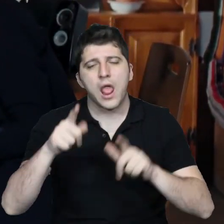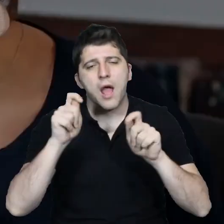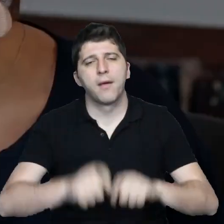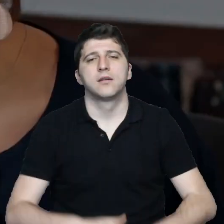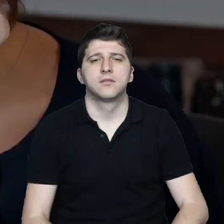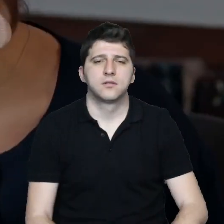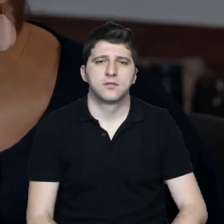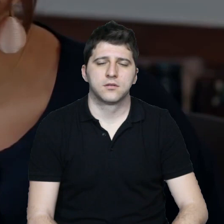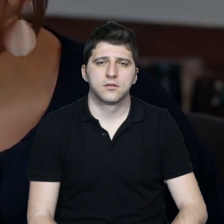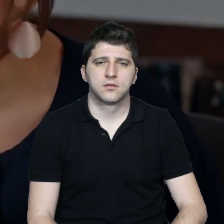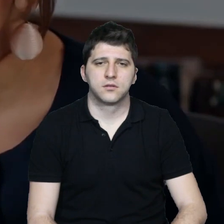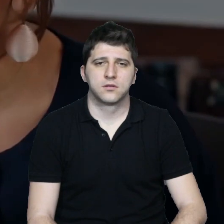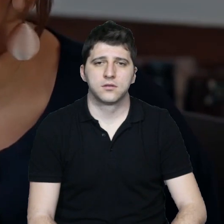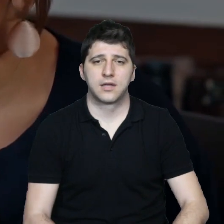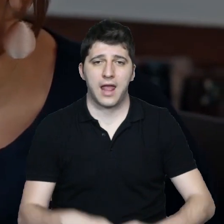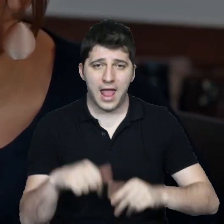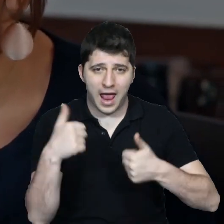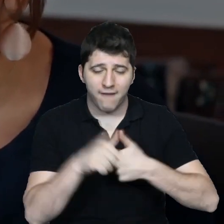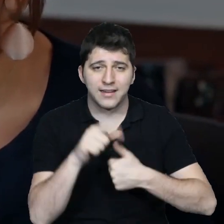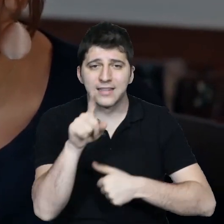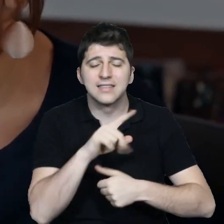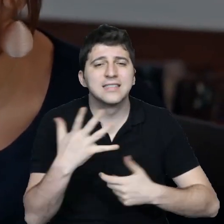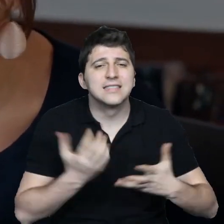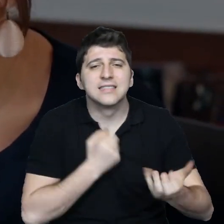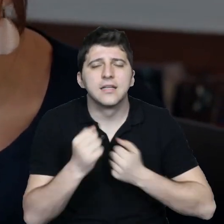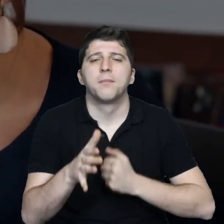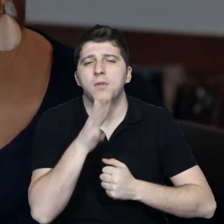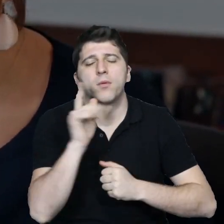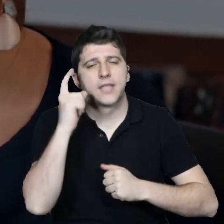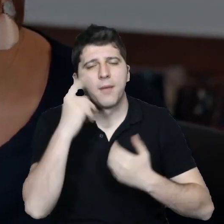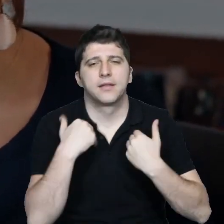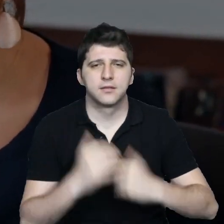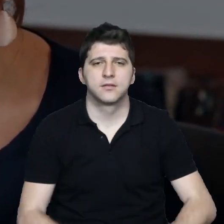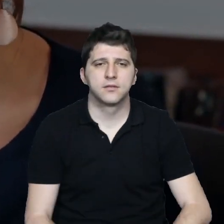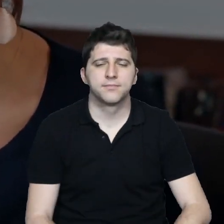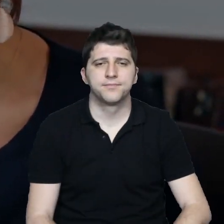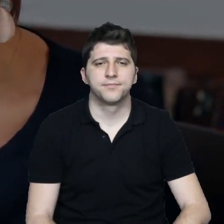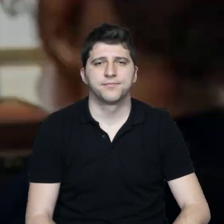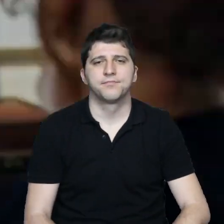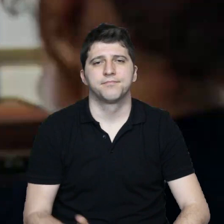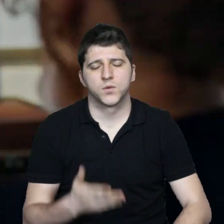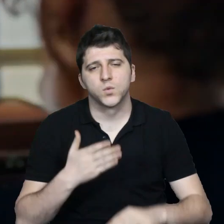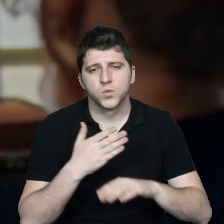inan. Evliyken size neler çektirdiğini tahmin edebiliyorum. Ne demezsin?